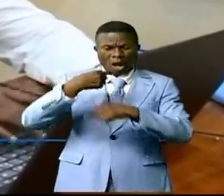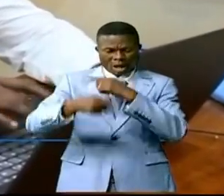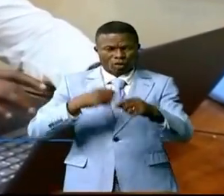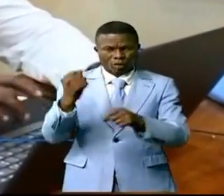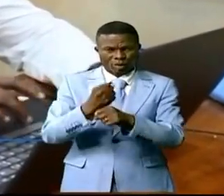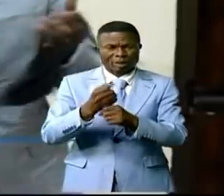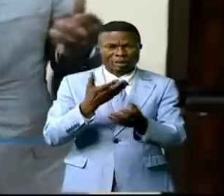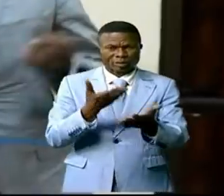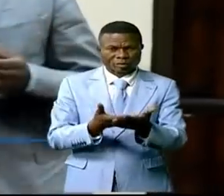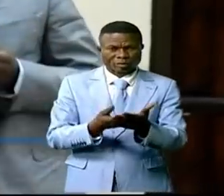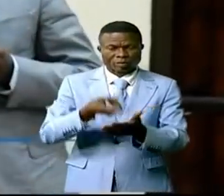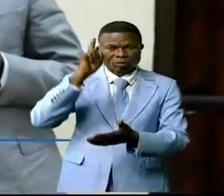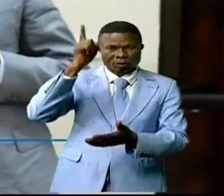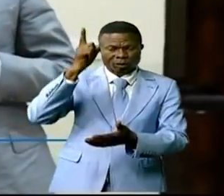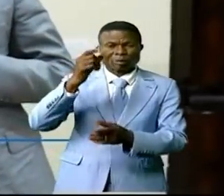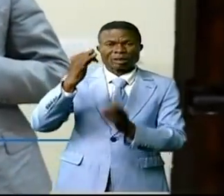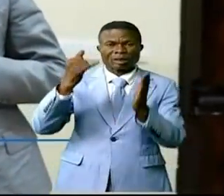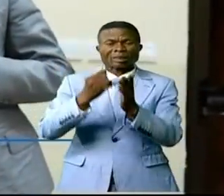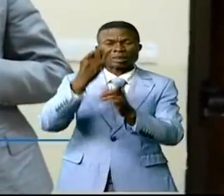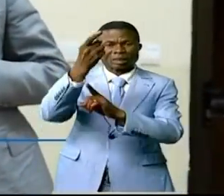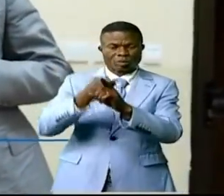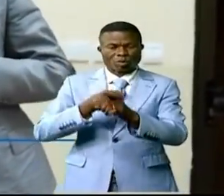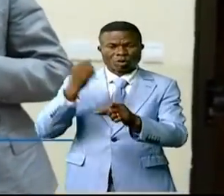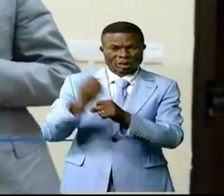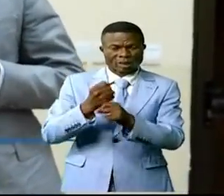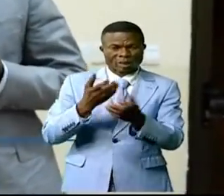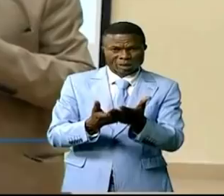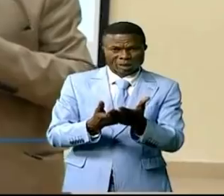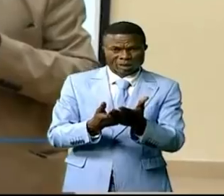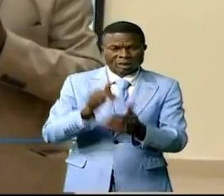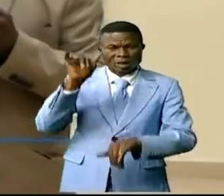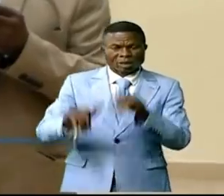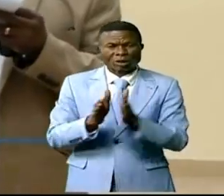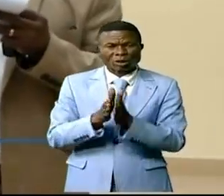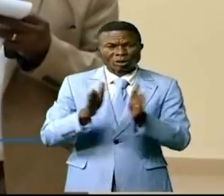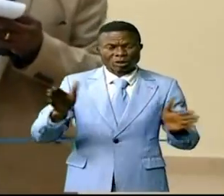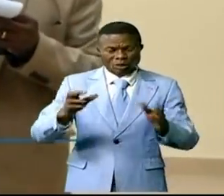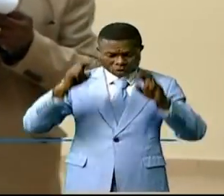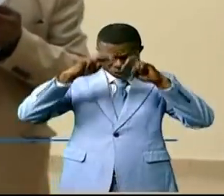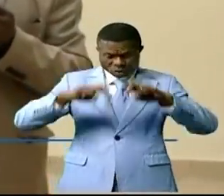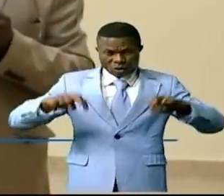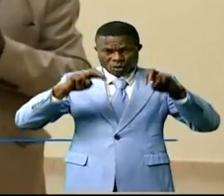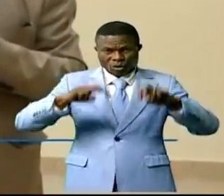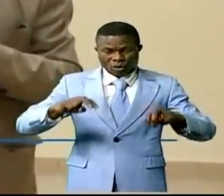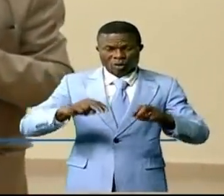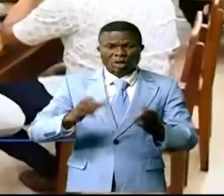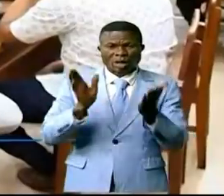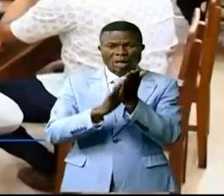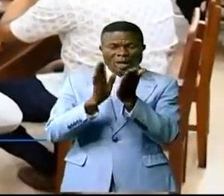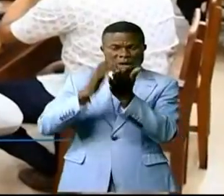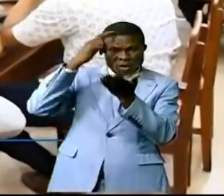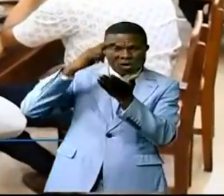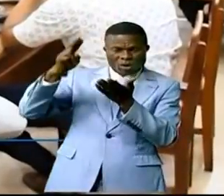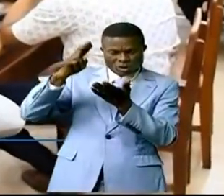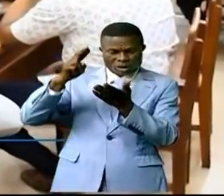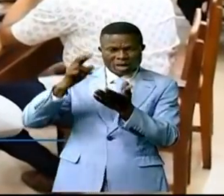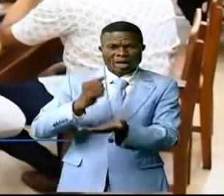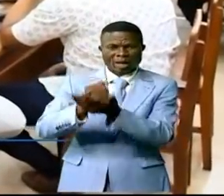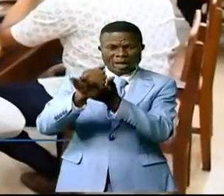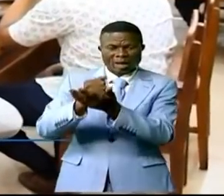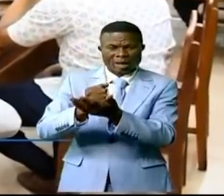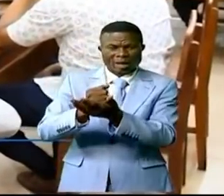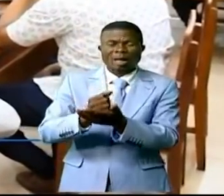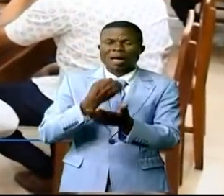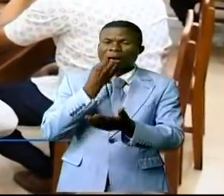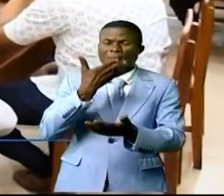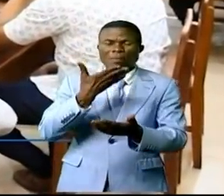services. Le premier 6 mois de fonctionnement du secrétariat général à la recherche à l'une qui a servi d'expérience et un bel